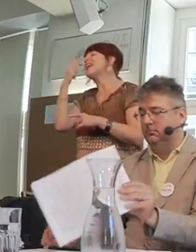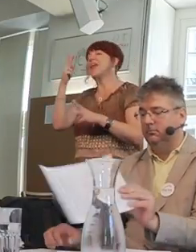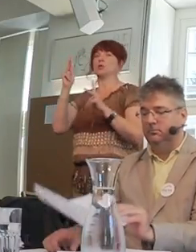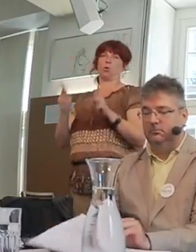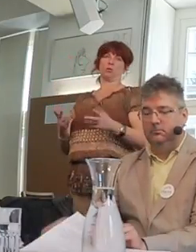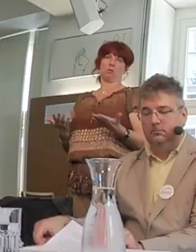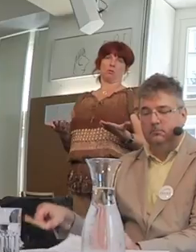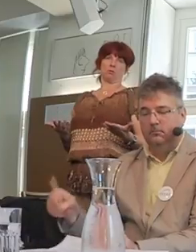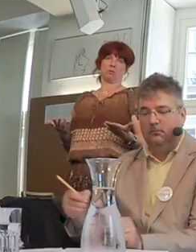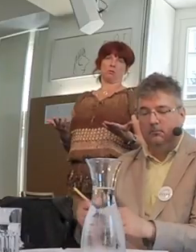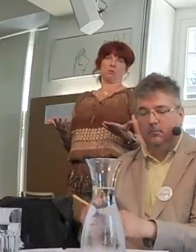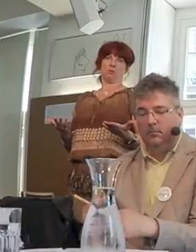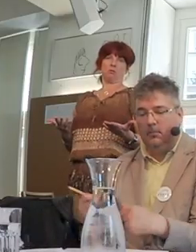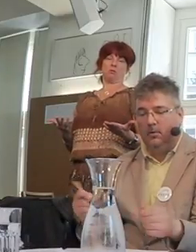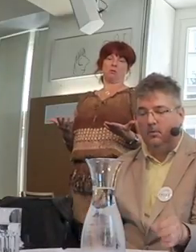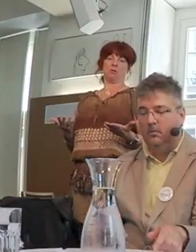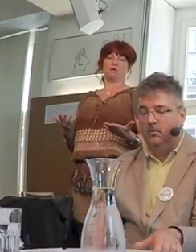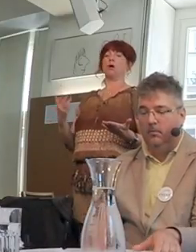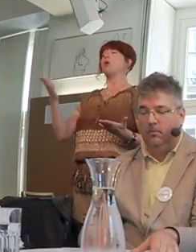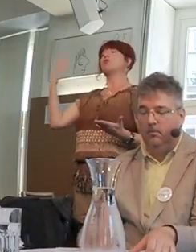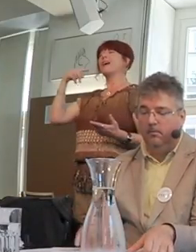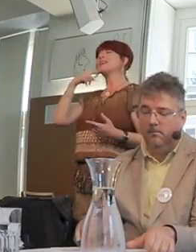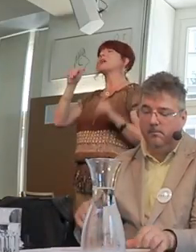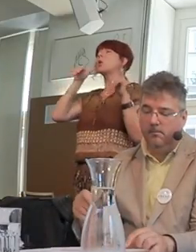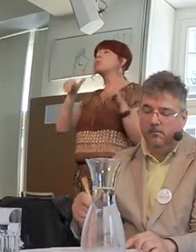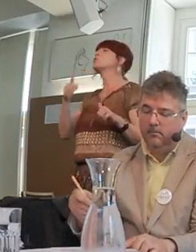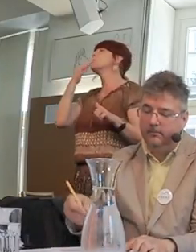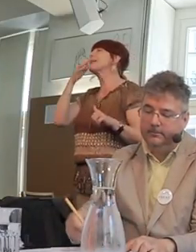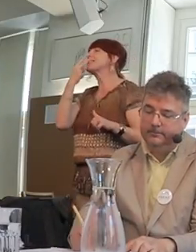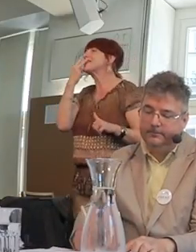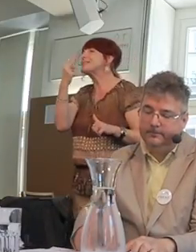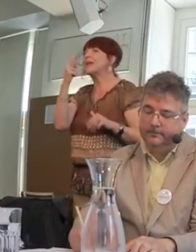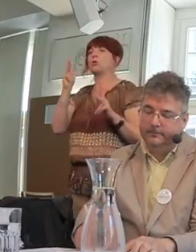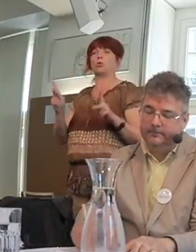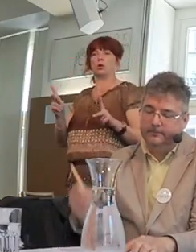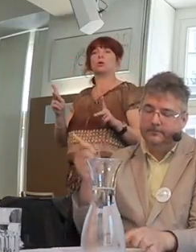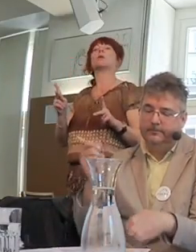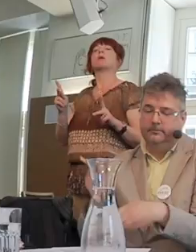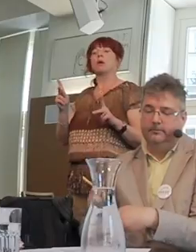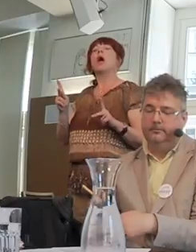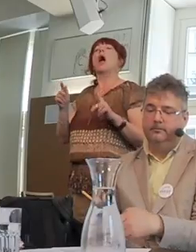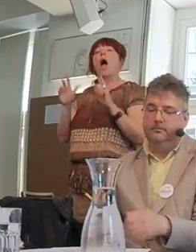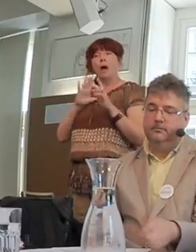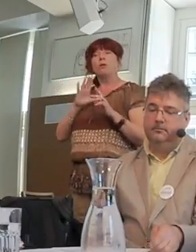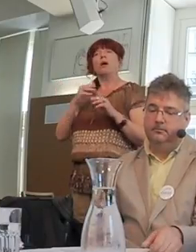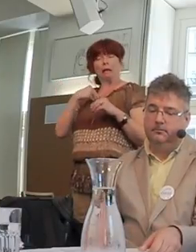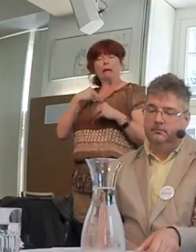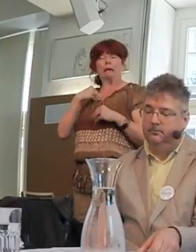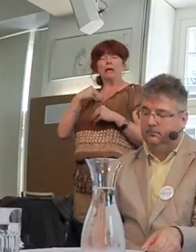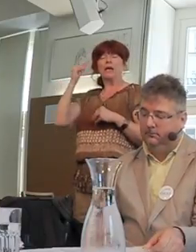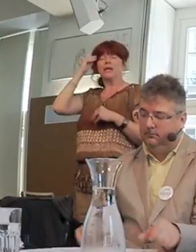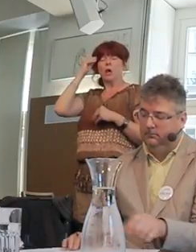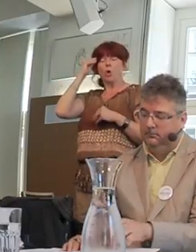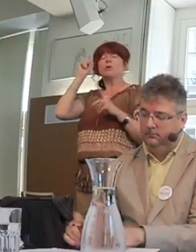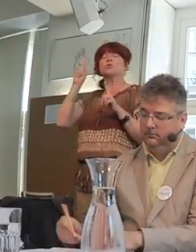geredet wurde, man muss für mehr Sichtbarkeit sorgen. Und ich glaube, man muss sich auch ernsthaft sozusagen die Frage